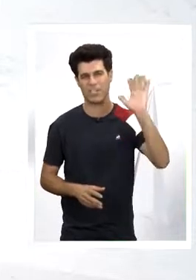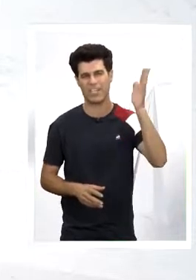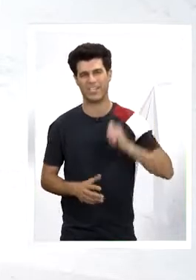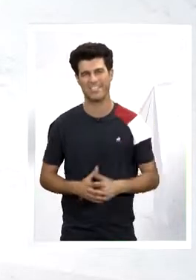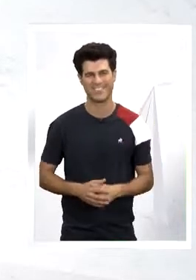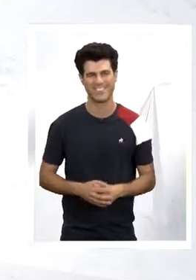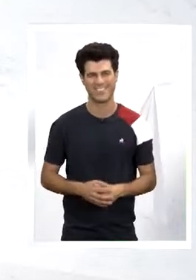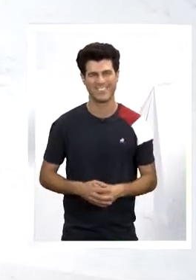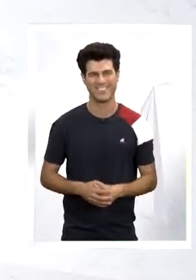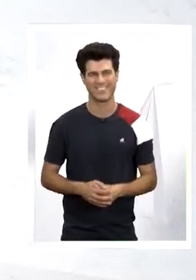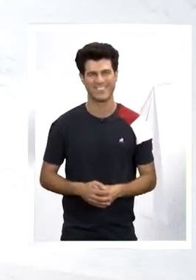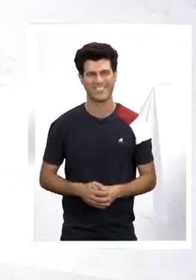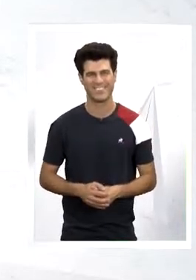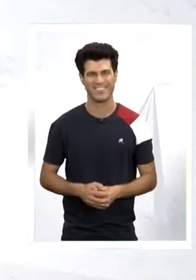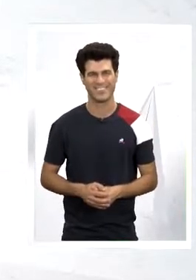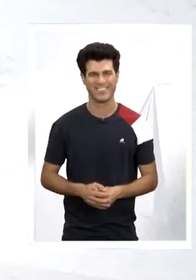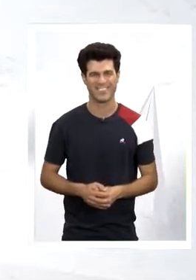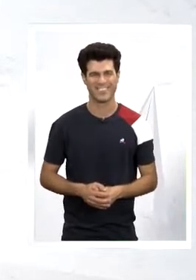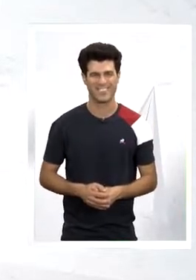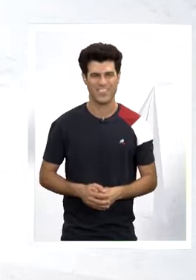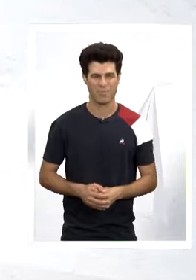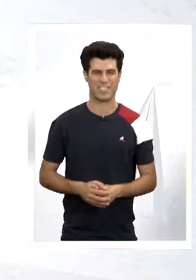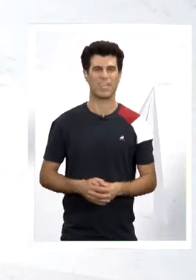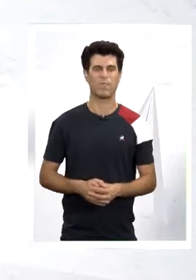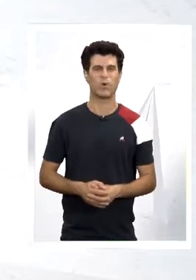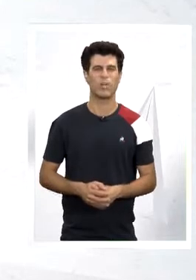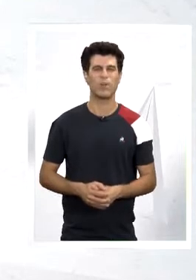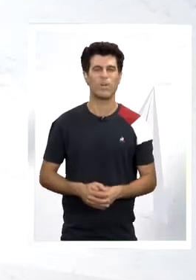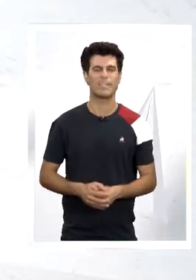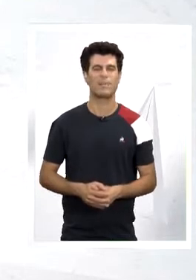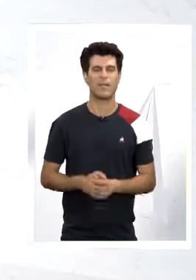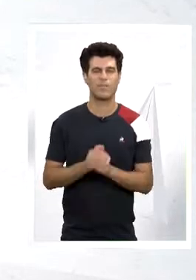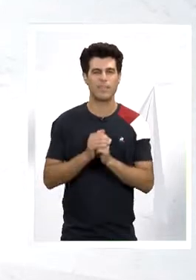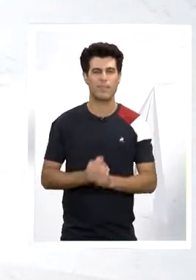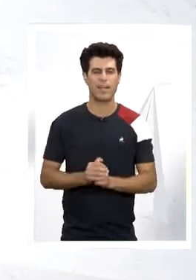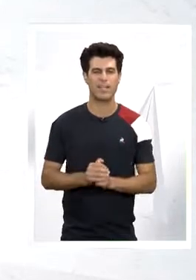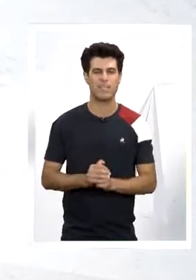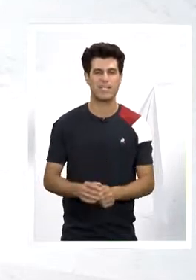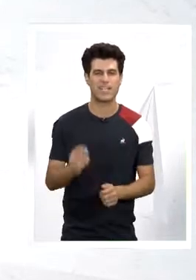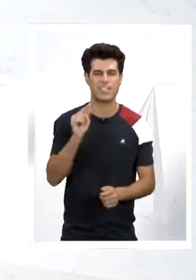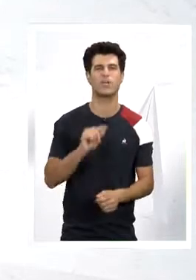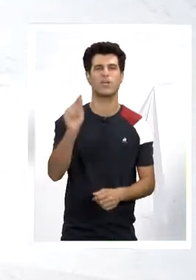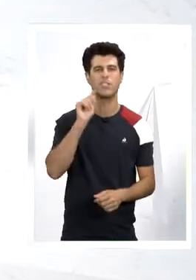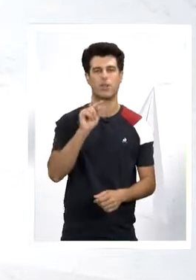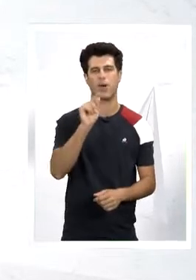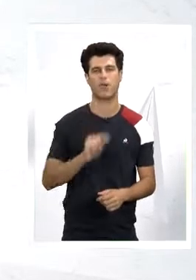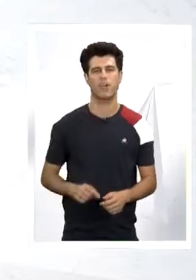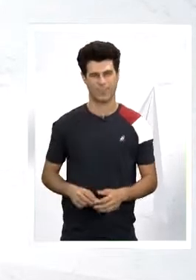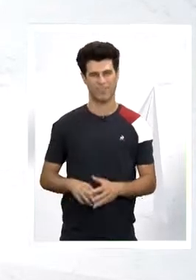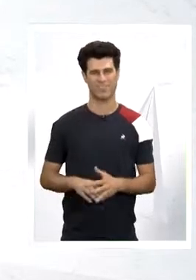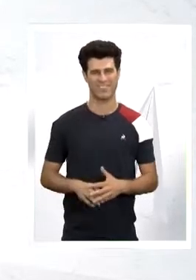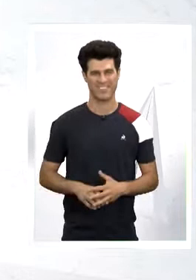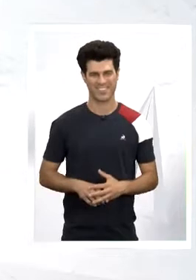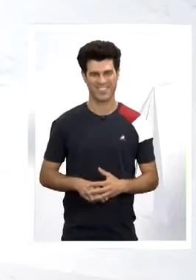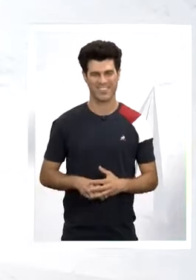ענבל ושיר! היי, מה העניינים? בסדר גמור. קודם כל, אתם חייבים לספר לי מה זה הציור הזה